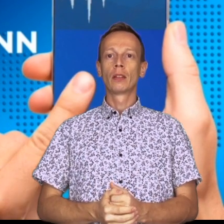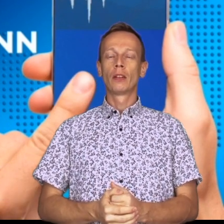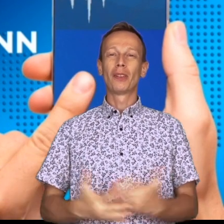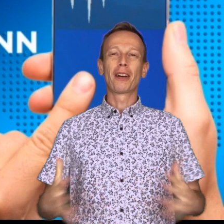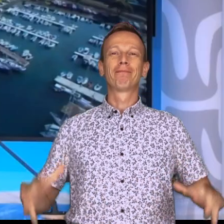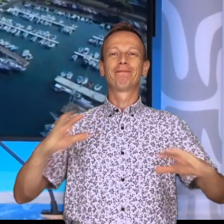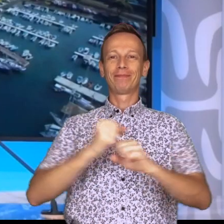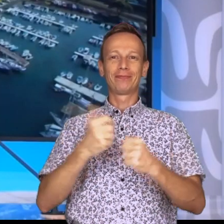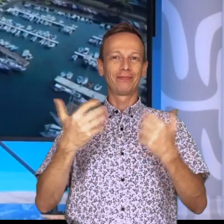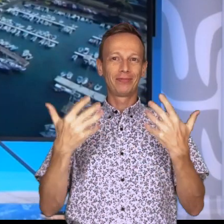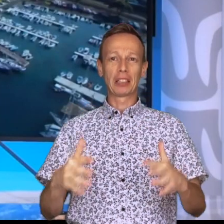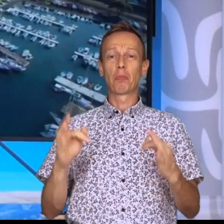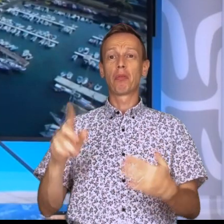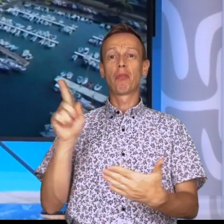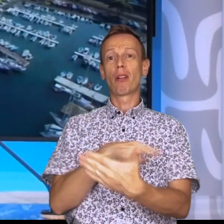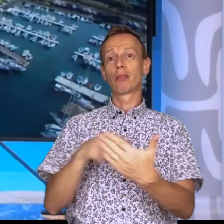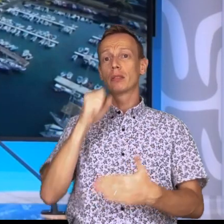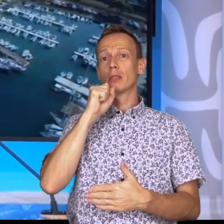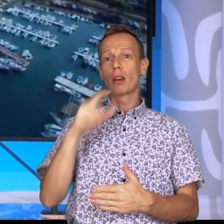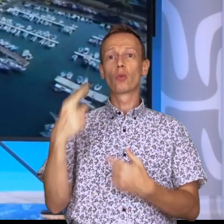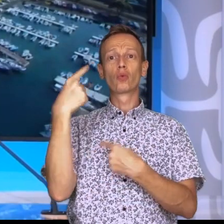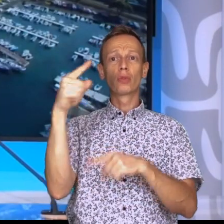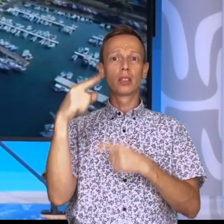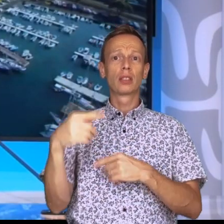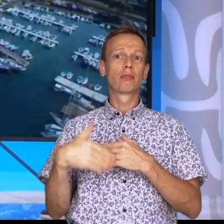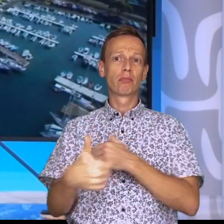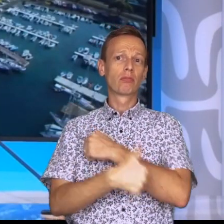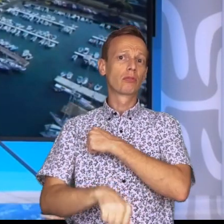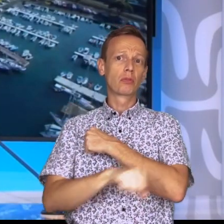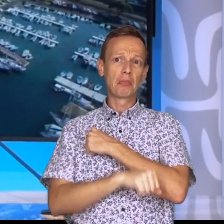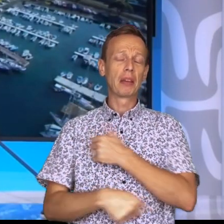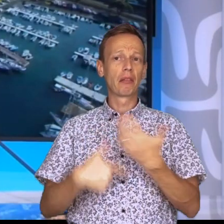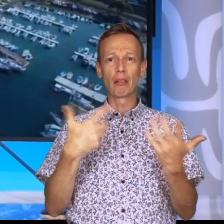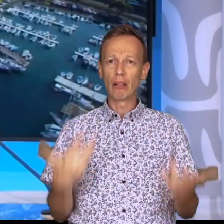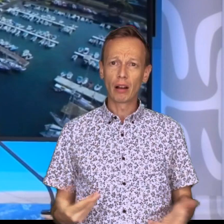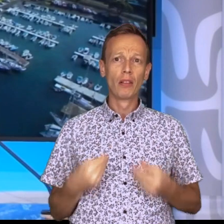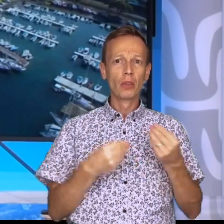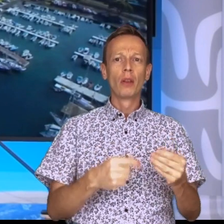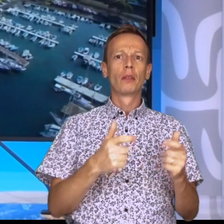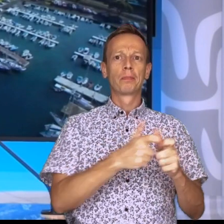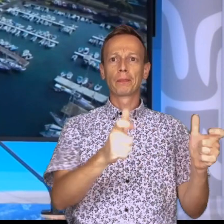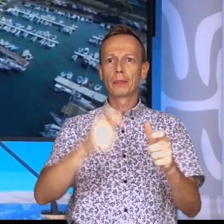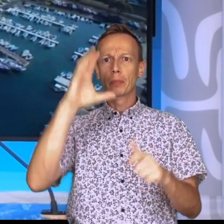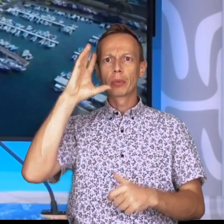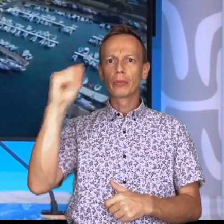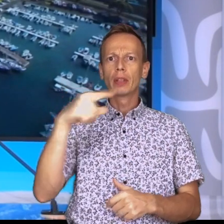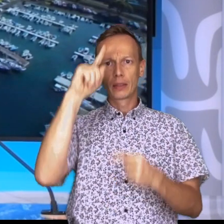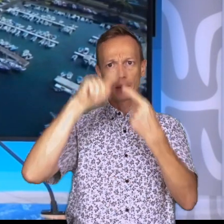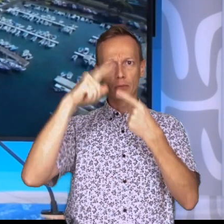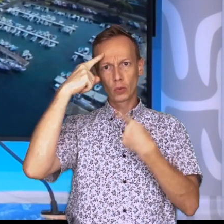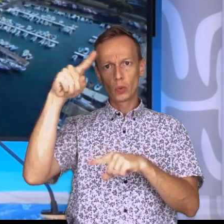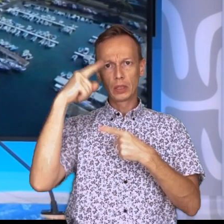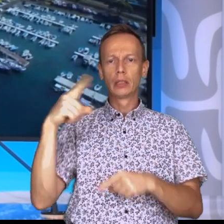économique. Voilà, on parle tourisme pour clore ce journal. L'annulation du salon du tourisme prévu cette semaine a été un coup dur